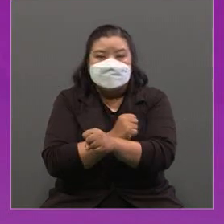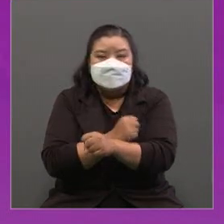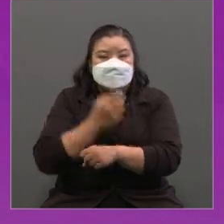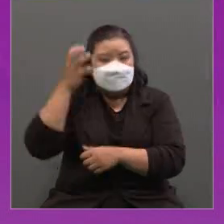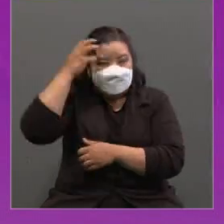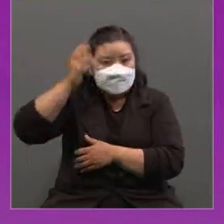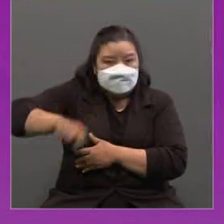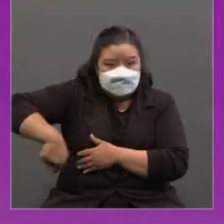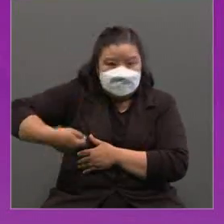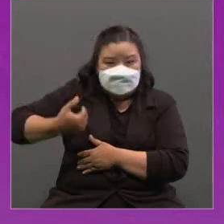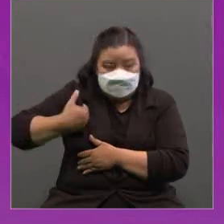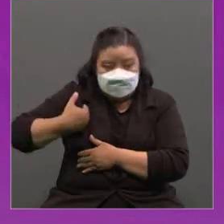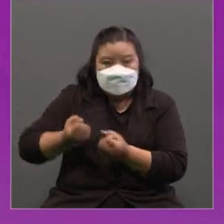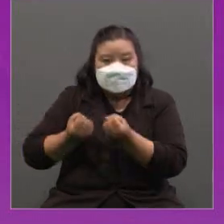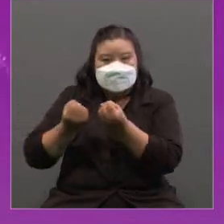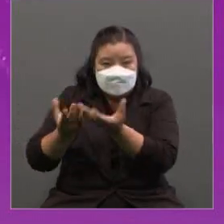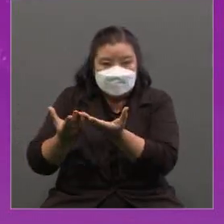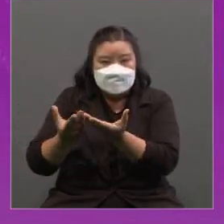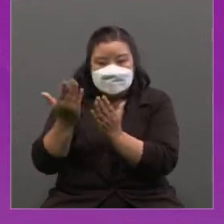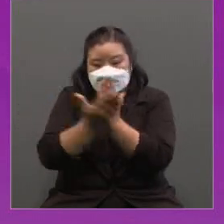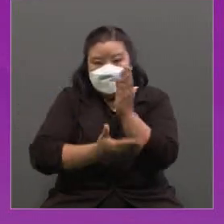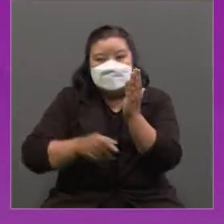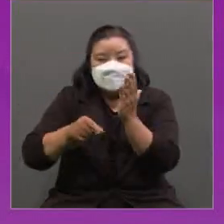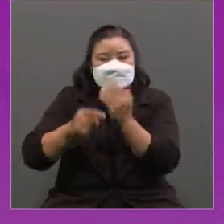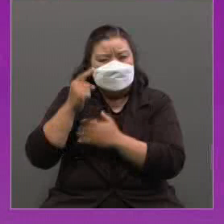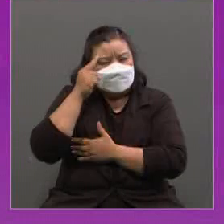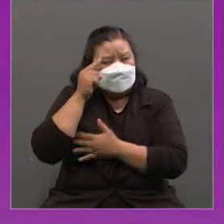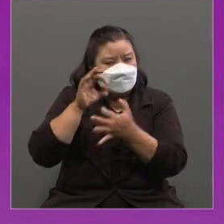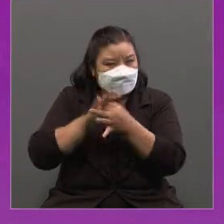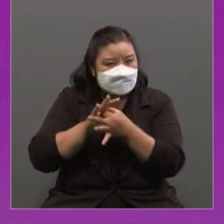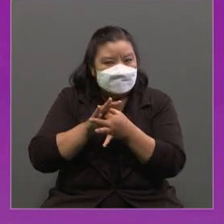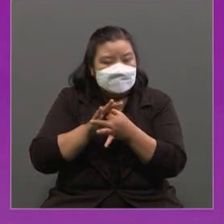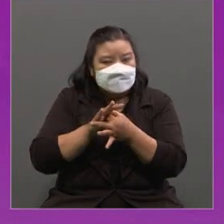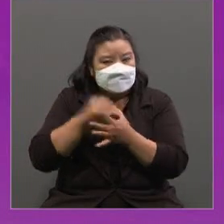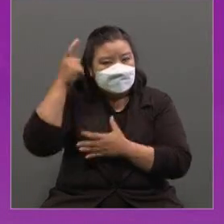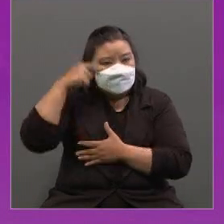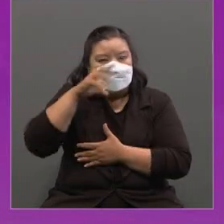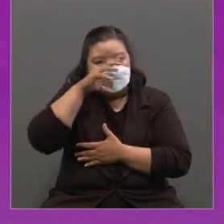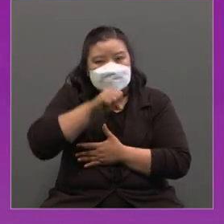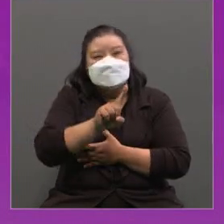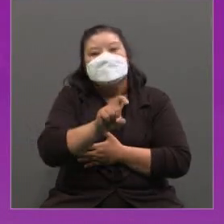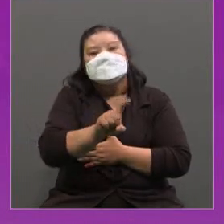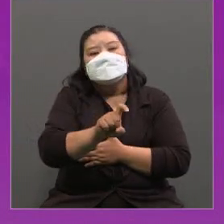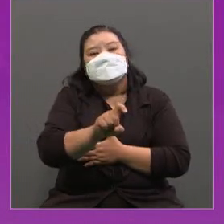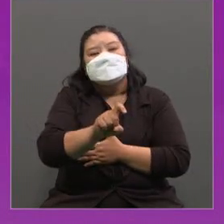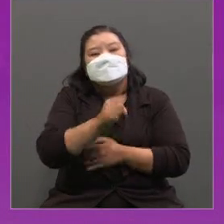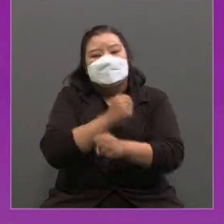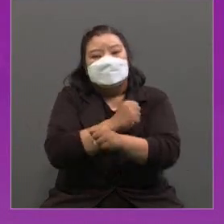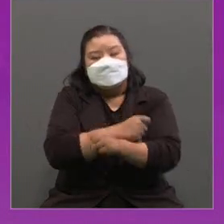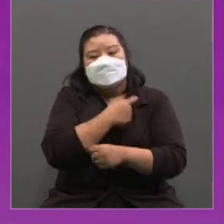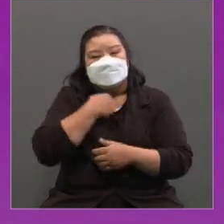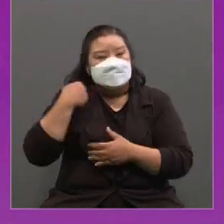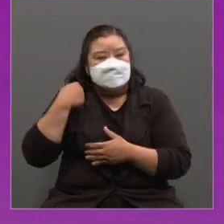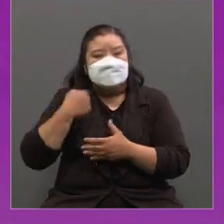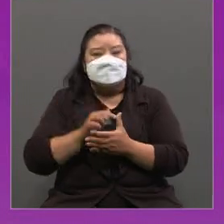ชาติที่กำลังจะถูกส่งต่อไปยังประเทศเพื่อนบ้านจึงสันนิษฐานว่านี่คือศพชาวเมียนมาที่เป็นเหยื่อของขบวนการค้าแรงงาน